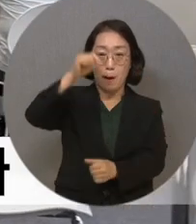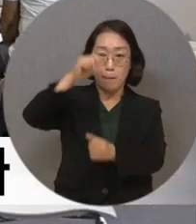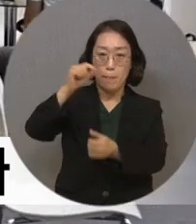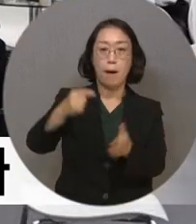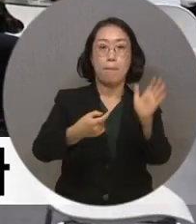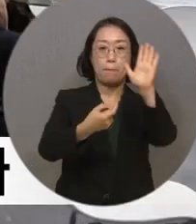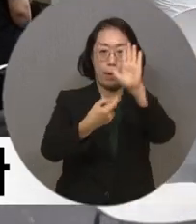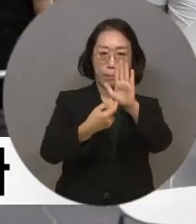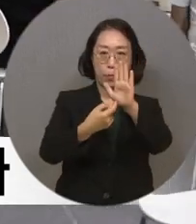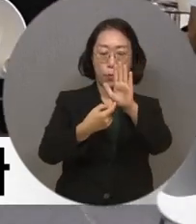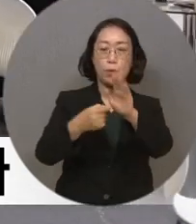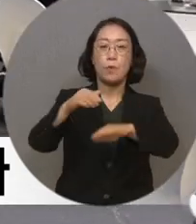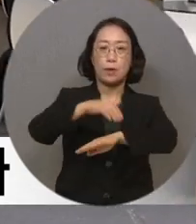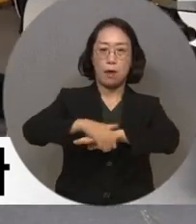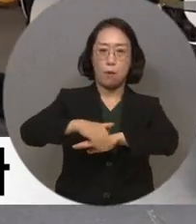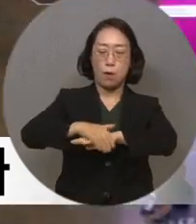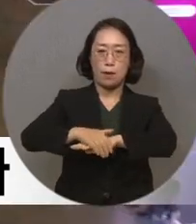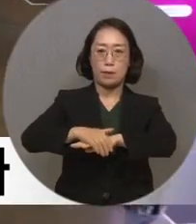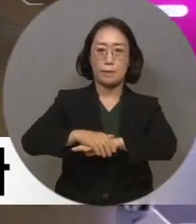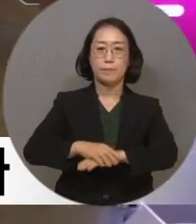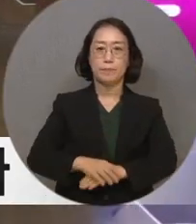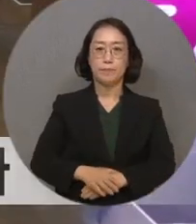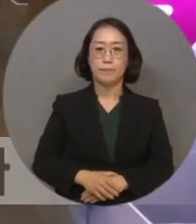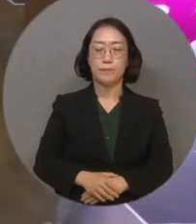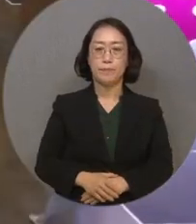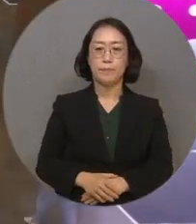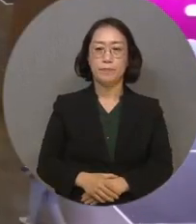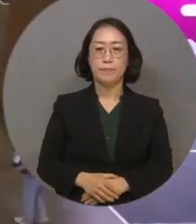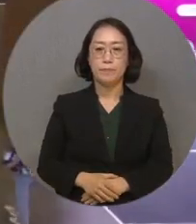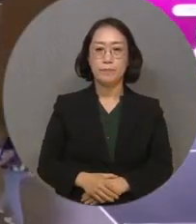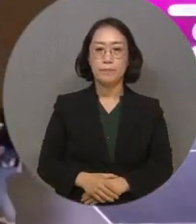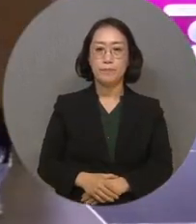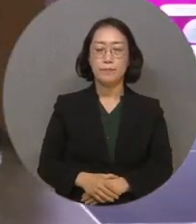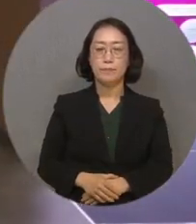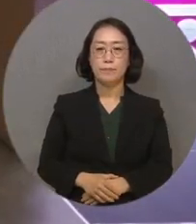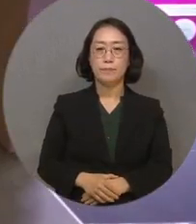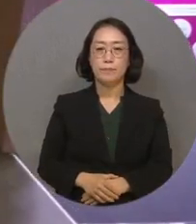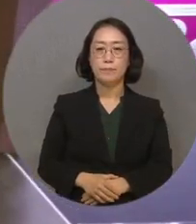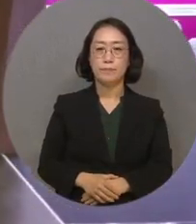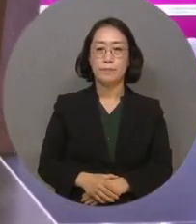선정 결과를 발표할 계획입니다 복지뉴스 이입니다